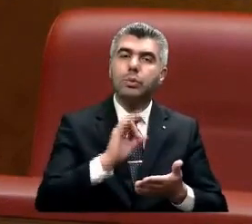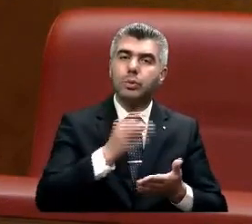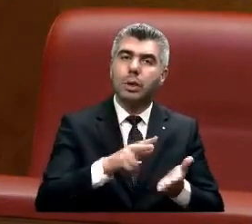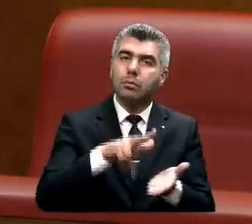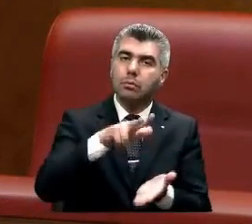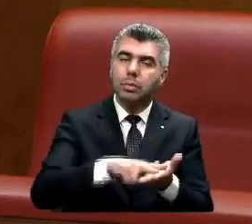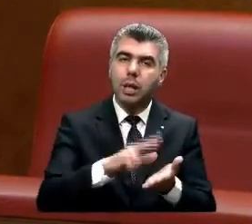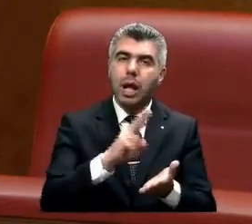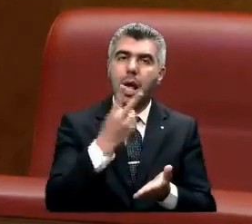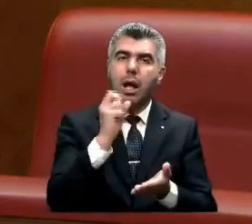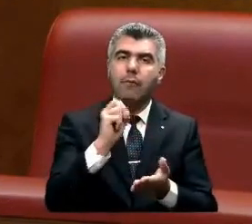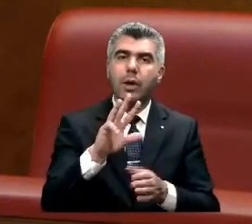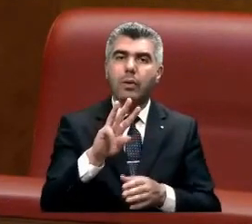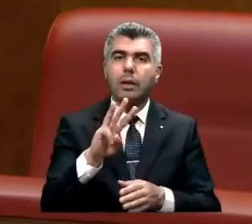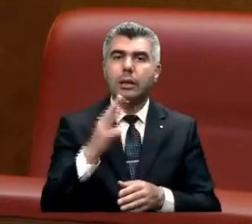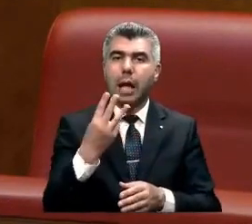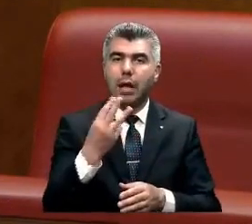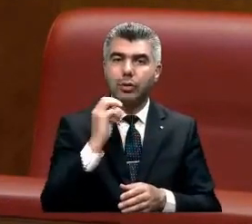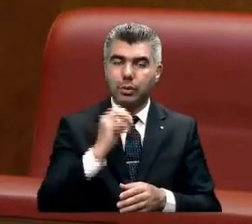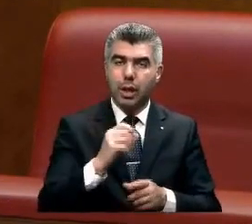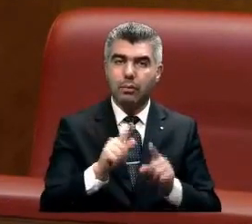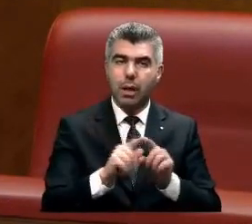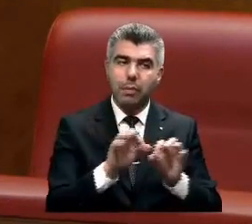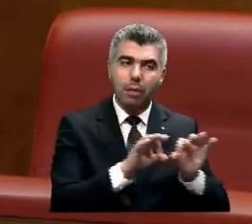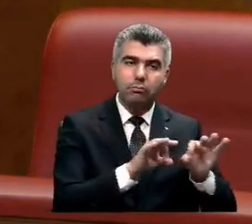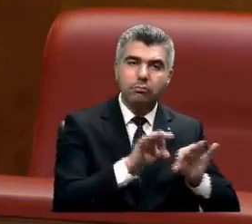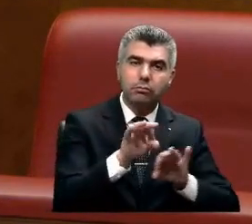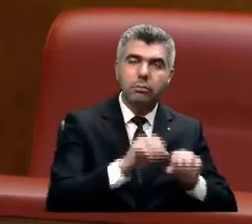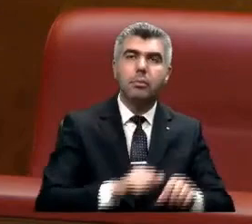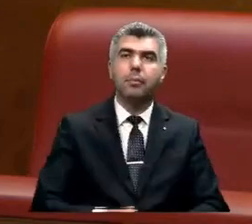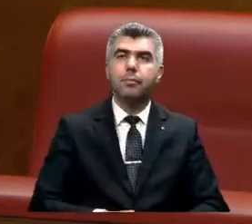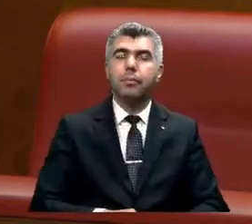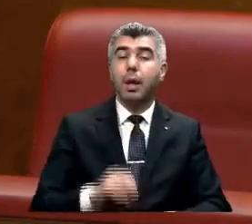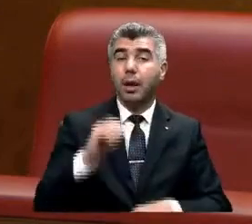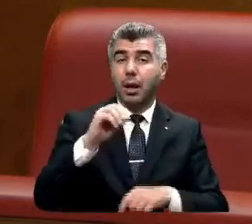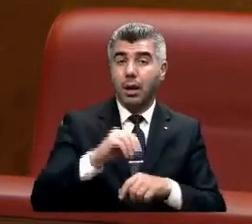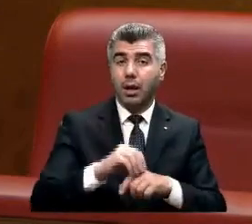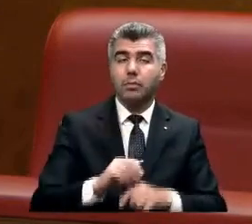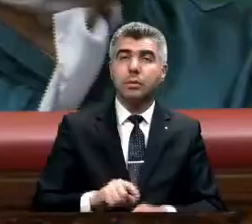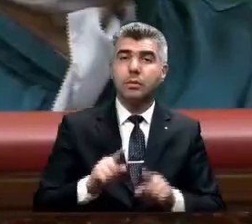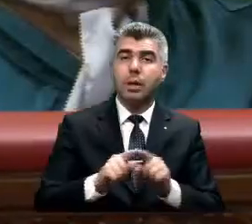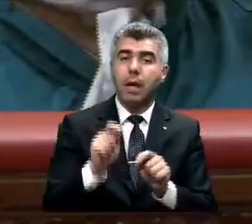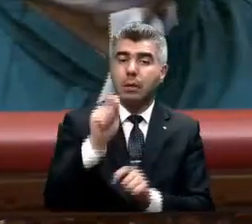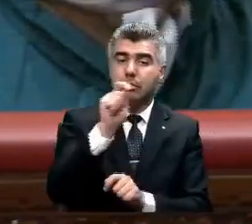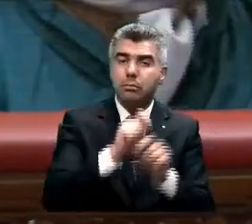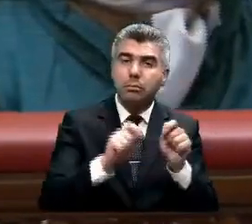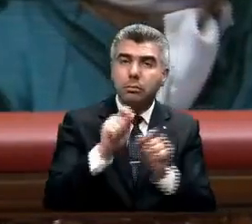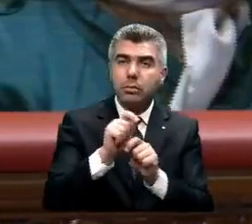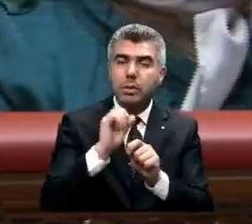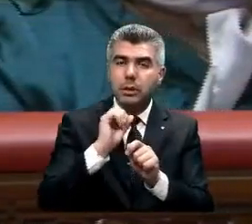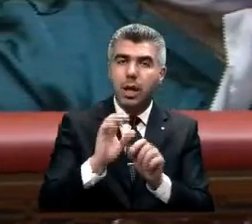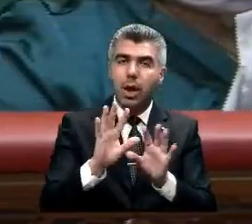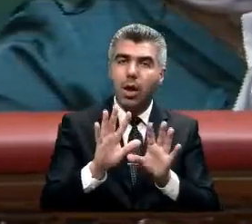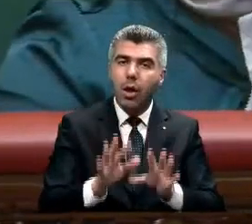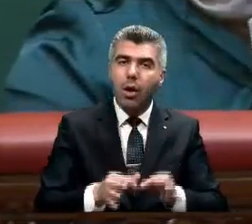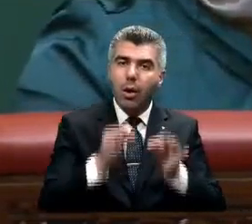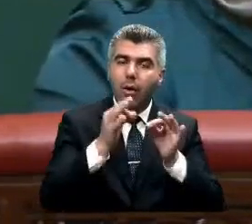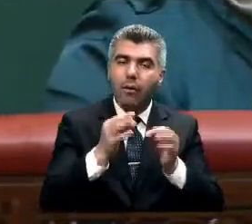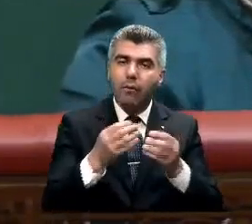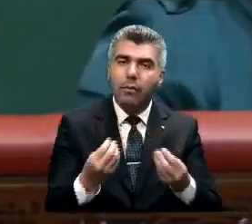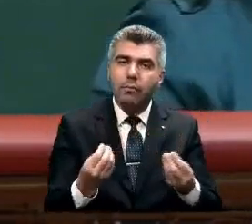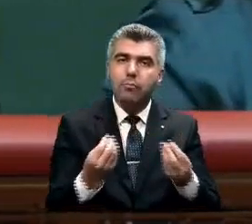سنه 2013 من اجل تاطير هذا النوع من النقل من جهه اخرى تم انجاز مجموعه من الدراسات الميدانيه